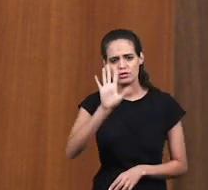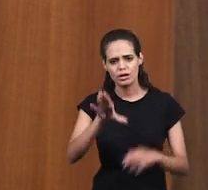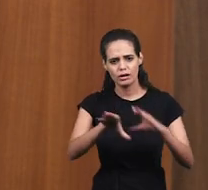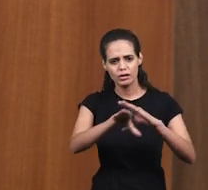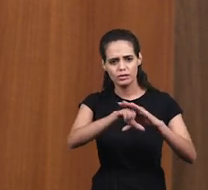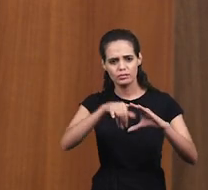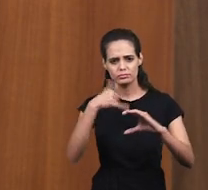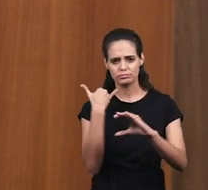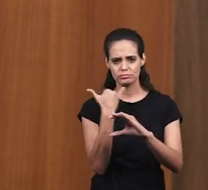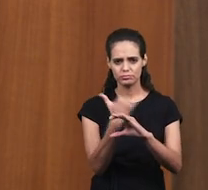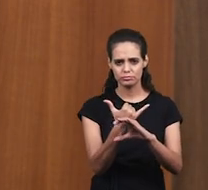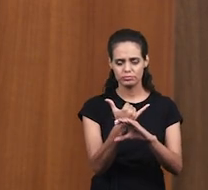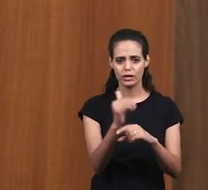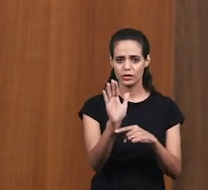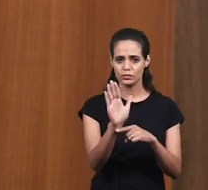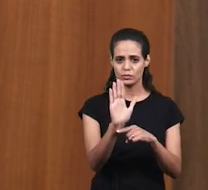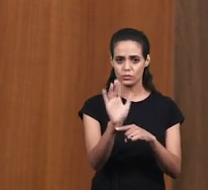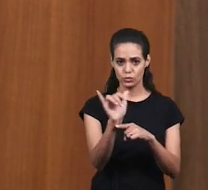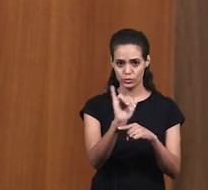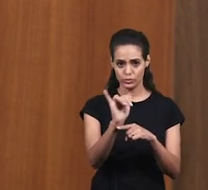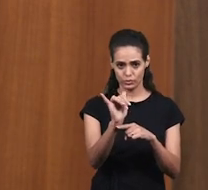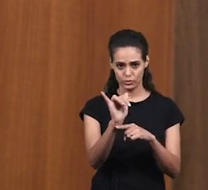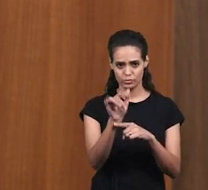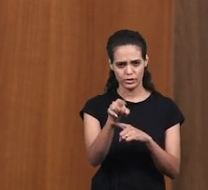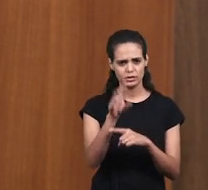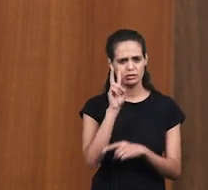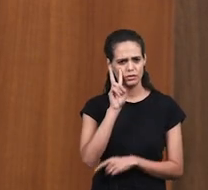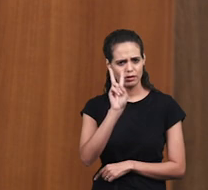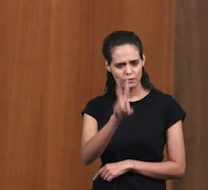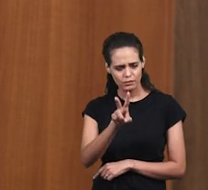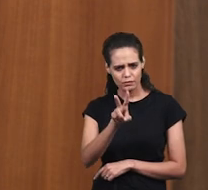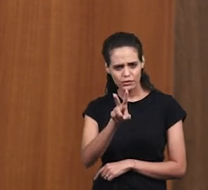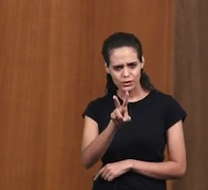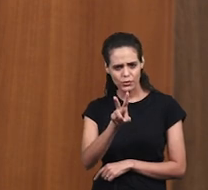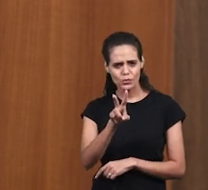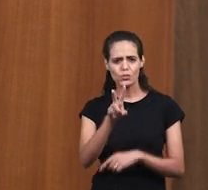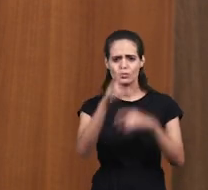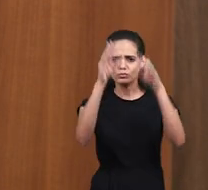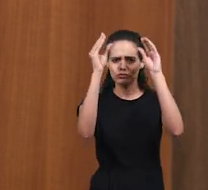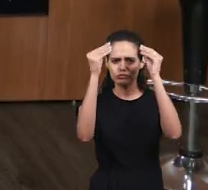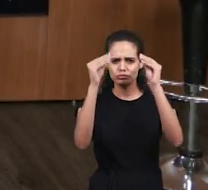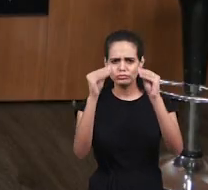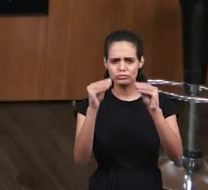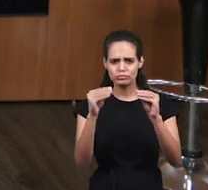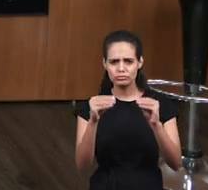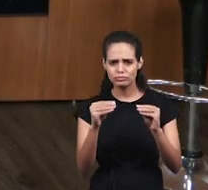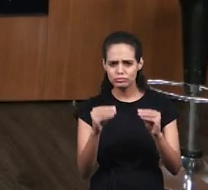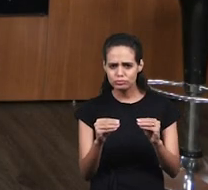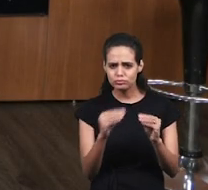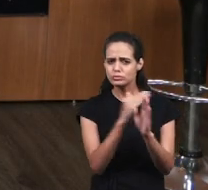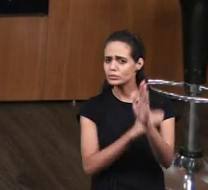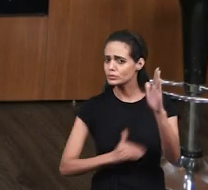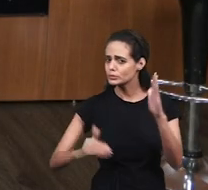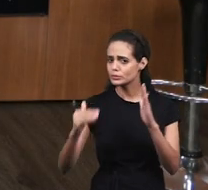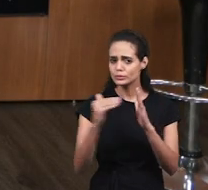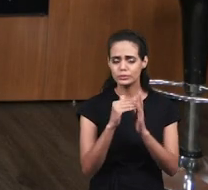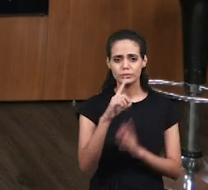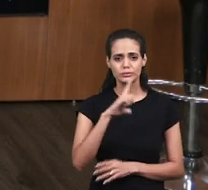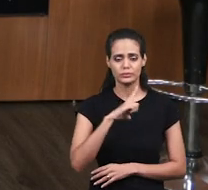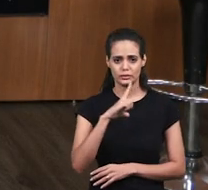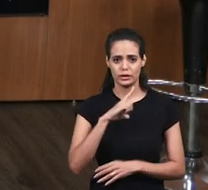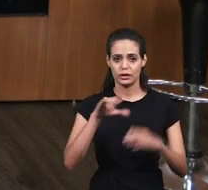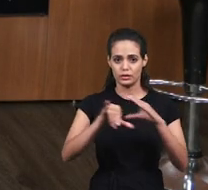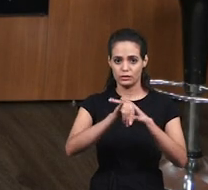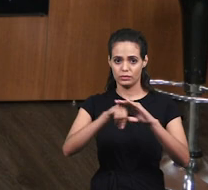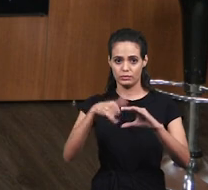YouTube. Vous avez déjà vu le contenu qui existe, complet pour toute votre famille. Dans le canal, vous pouvez assister